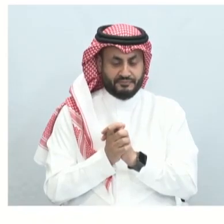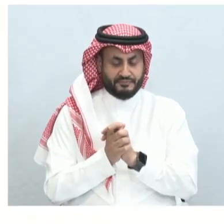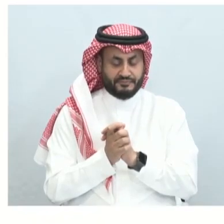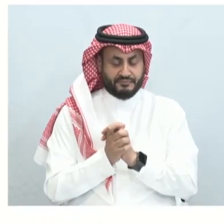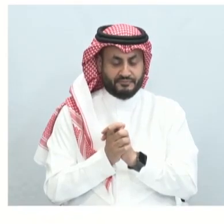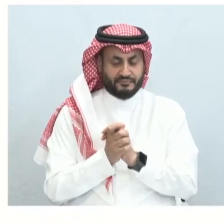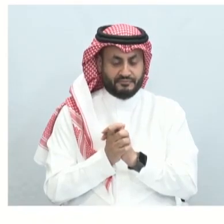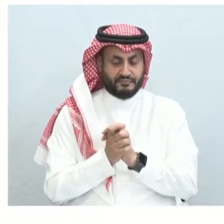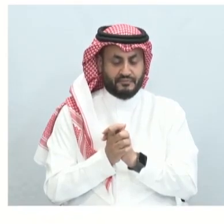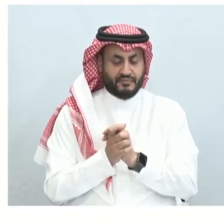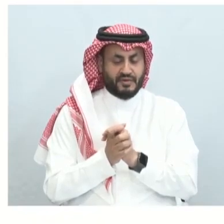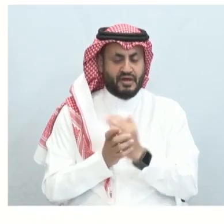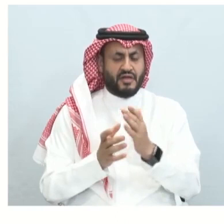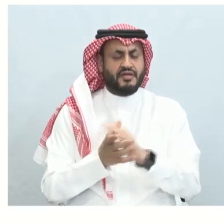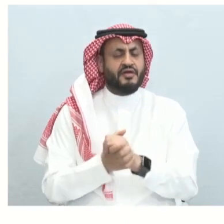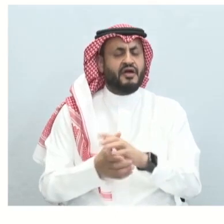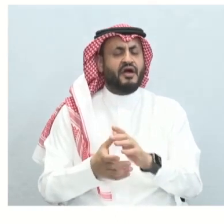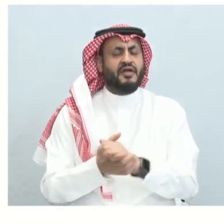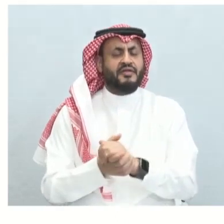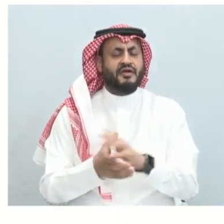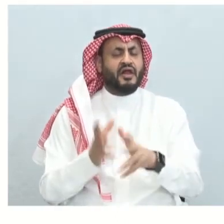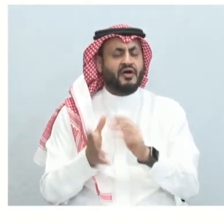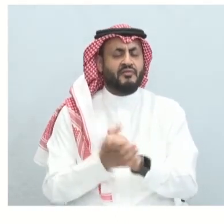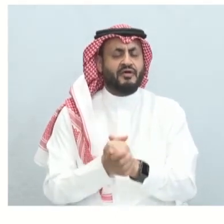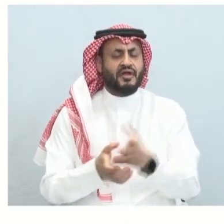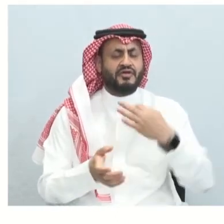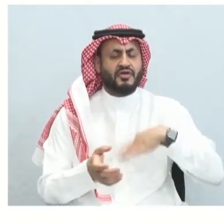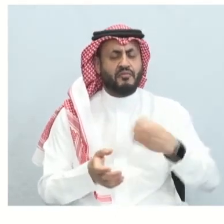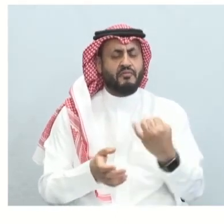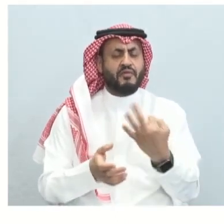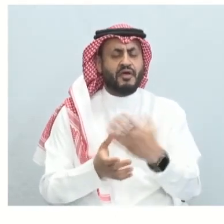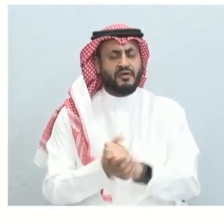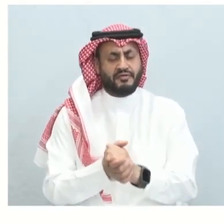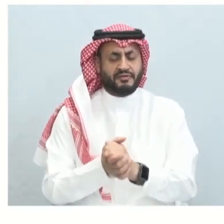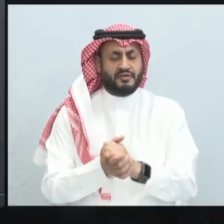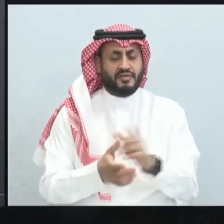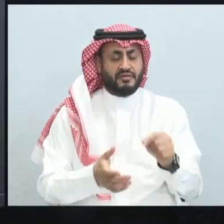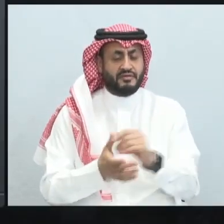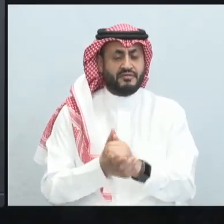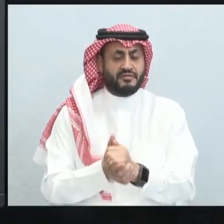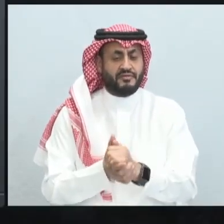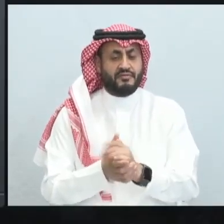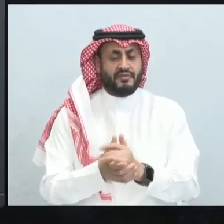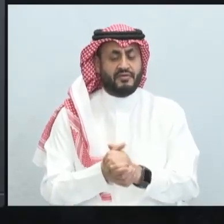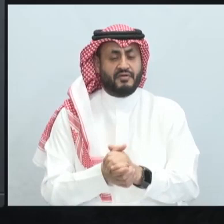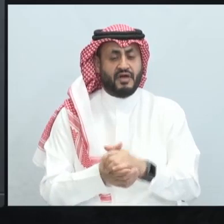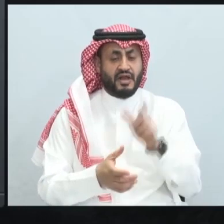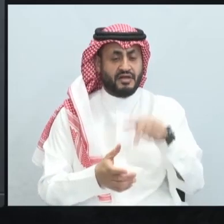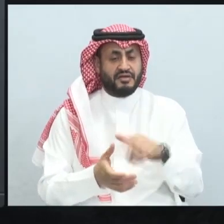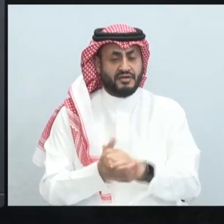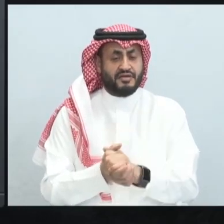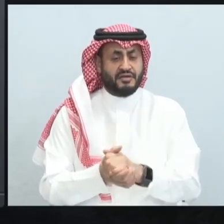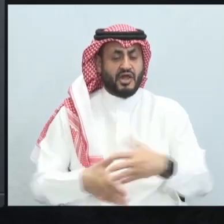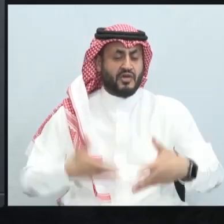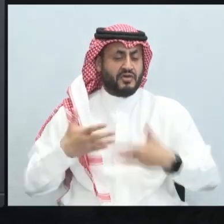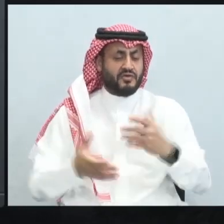الاخبار نستنتج منها عددا من الفوائد ومن ذلك ان الانسان يؤانس هؤلاء الاطفال الصغار